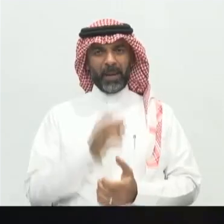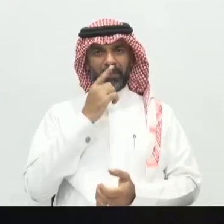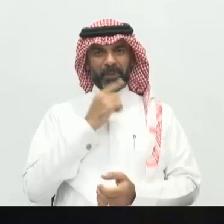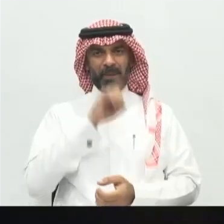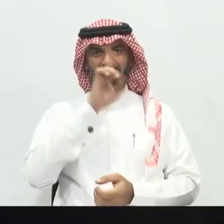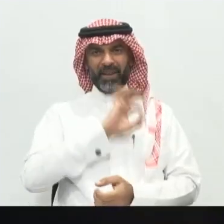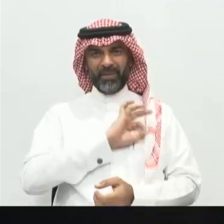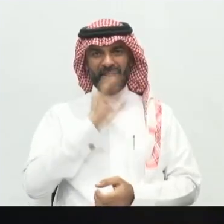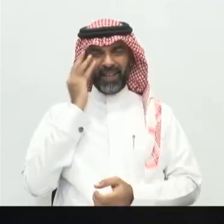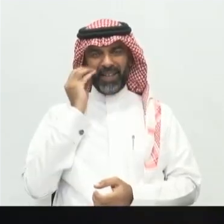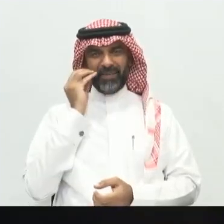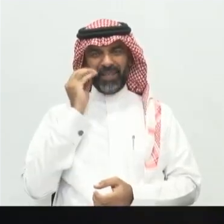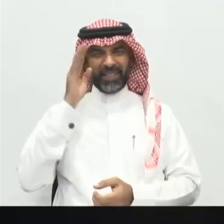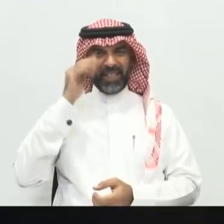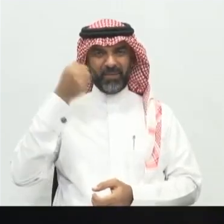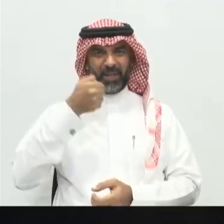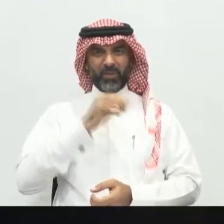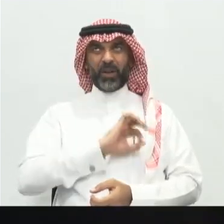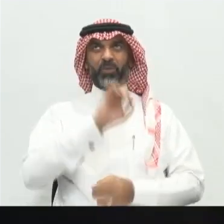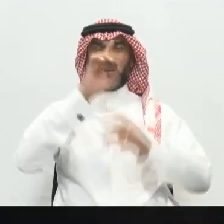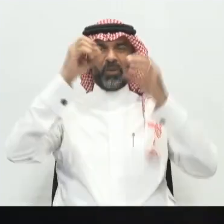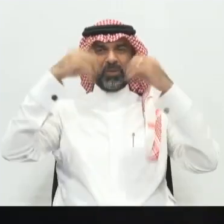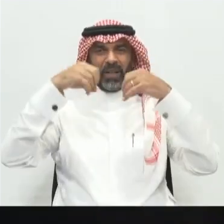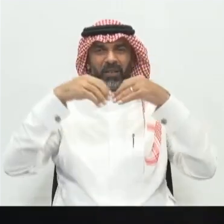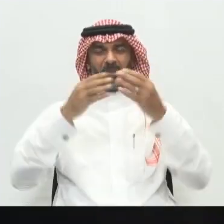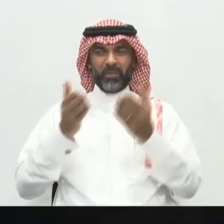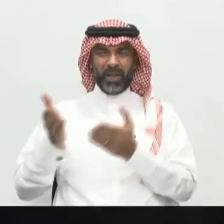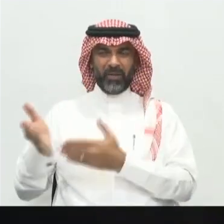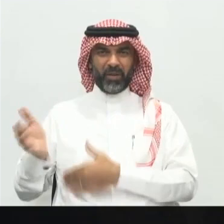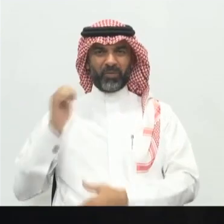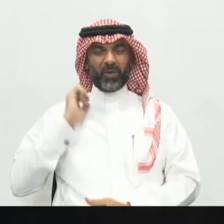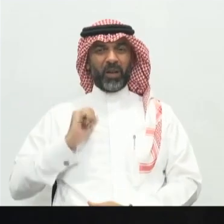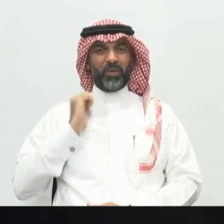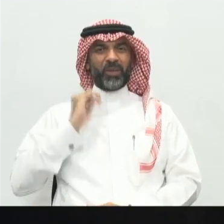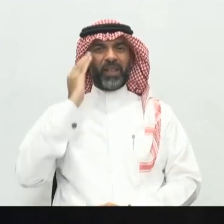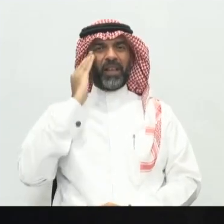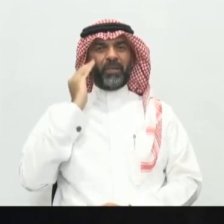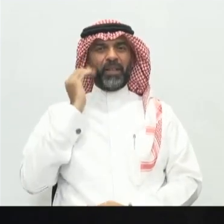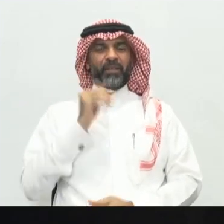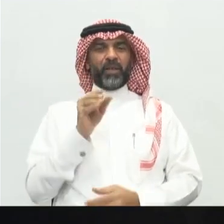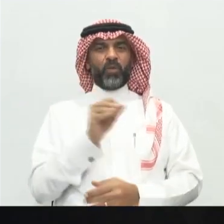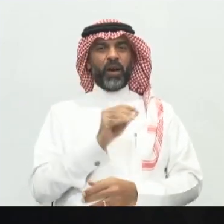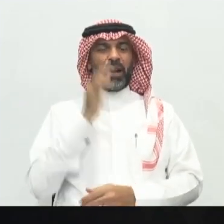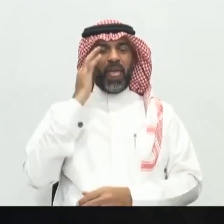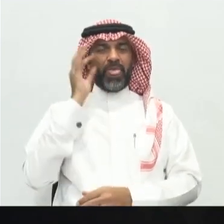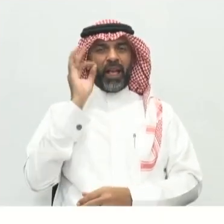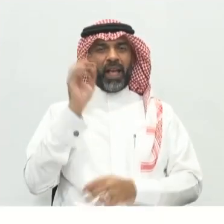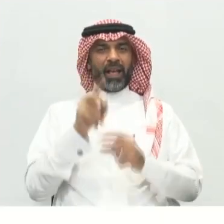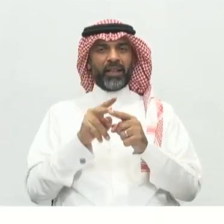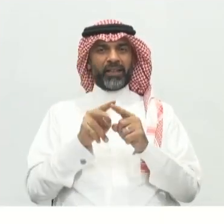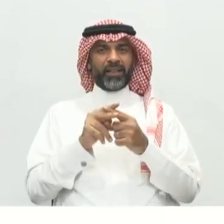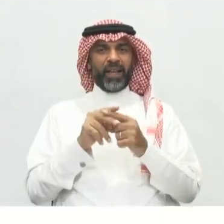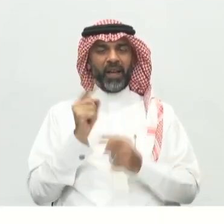بسم الله الرحمن الرحيم السلام عليكم ورحمه الله وبركاته مرحبا بكم اعزائي الطلاب والطالبات في مقرر الذكاء الاصطناعي